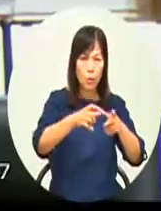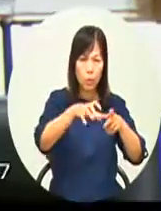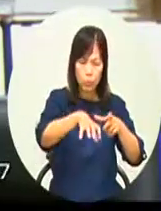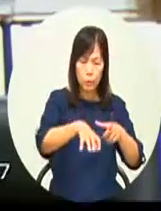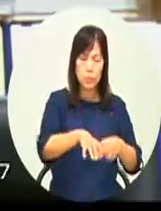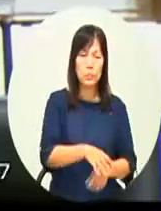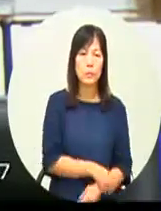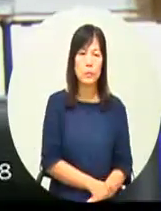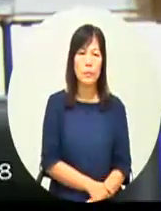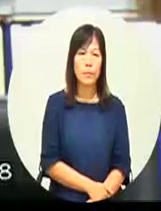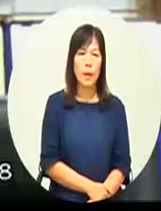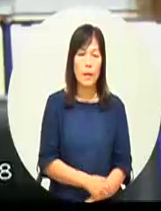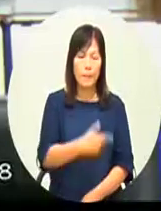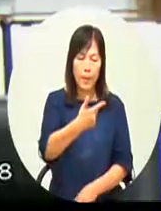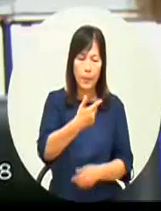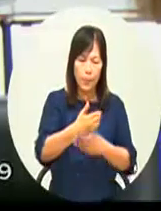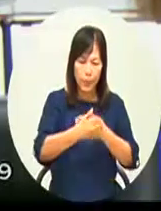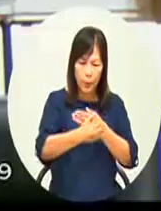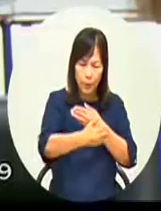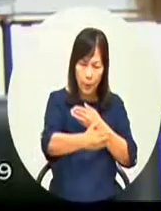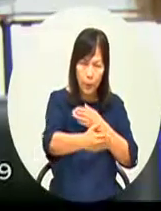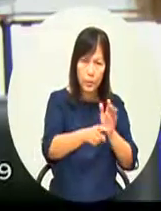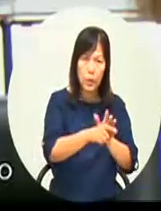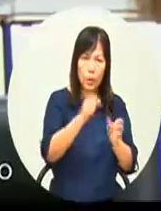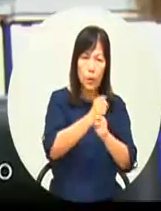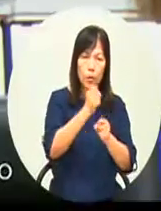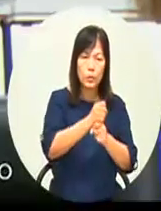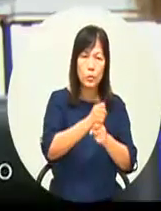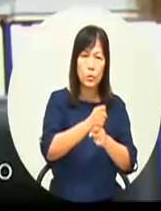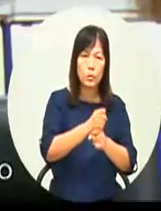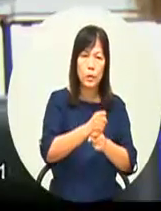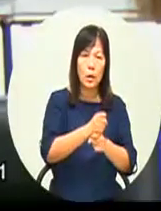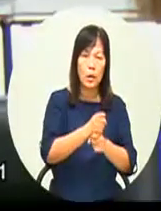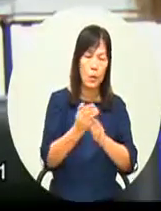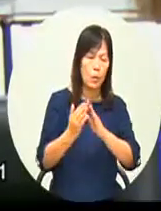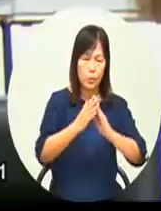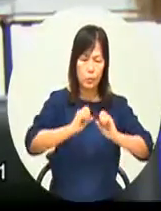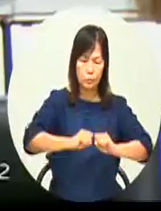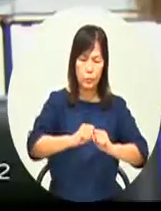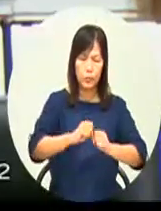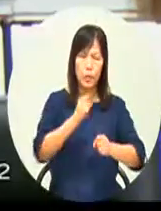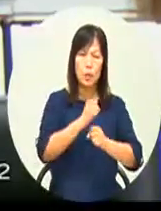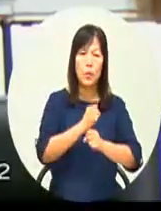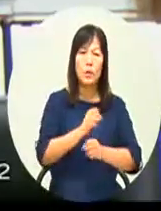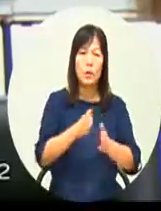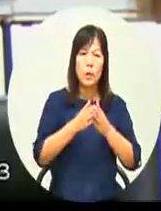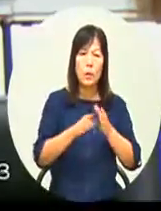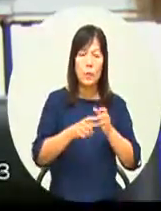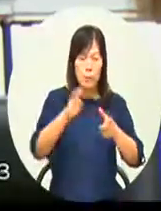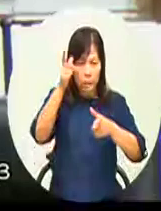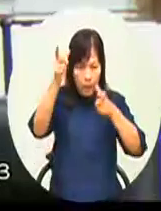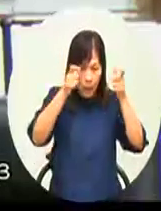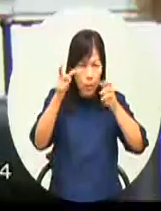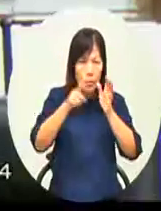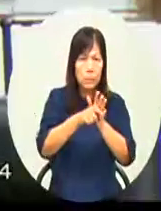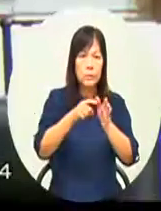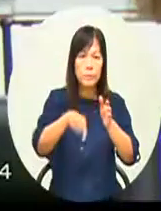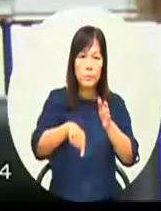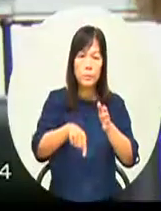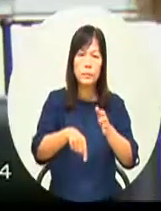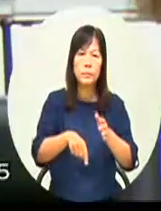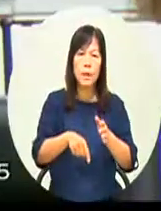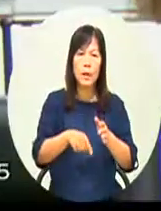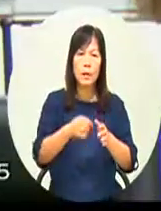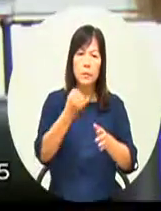够逐步的加速一些工程复建的进度，那么过年的时候是不是